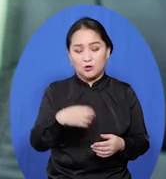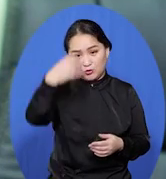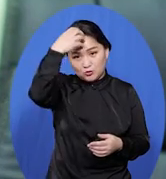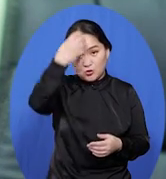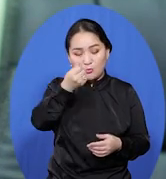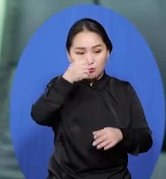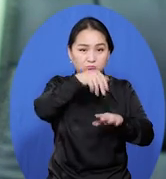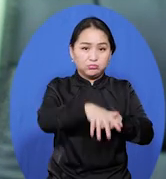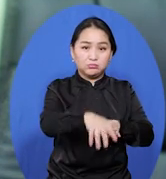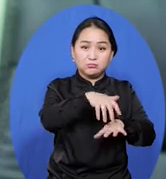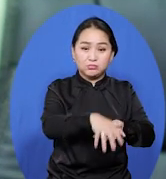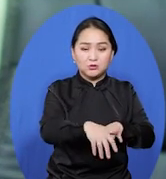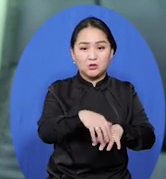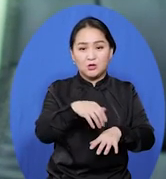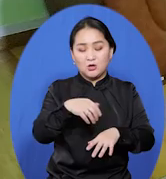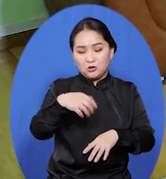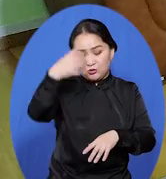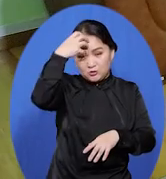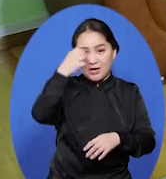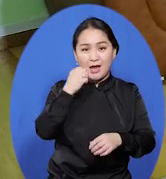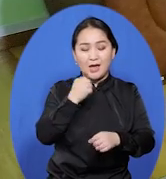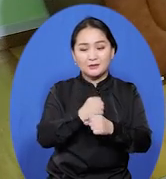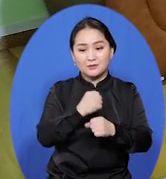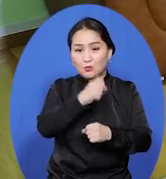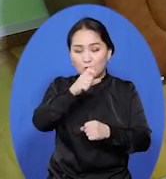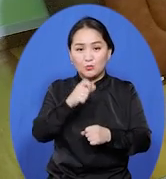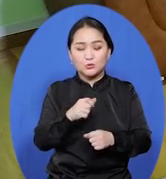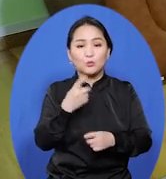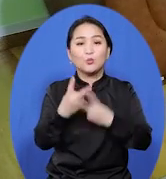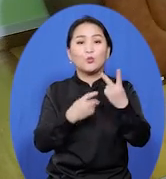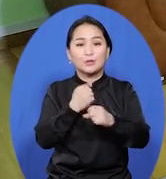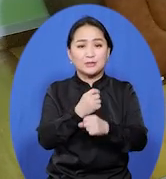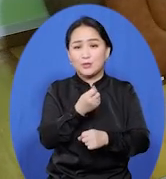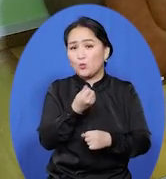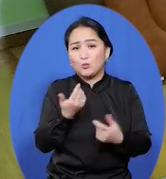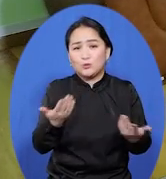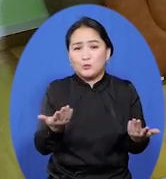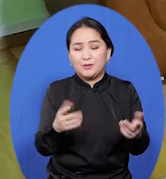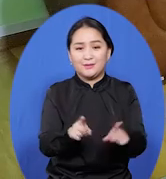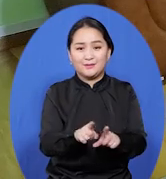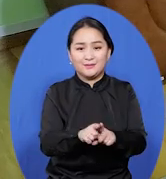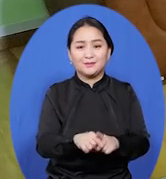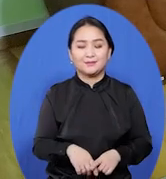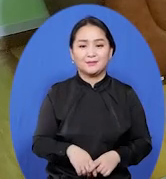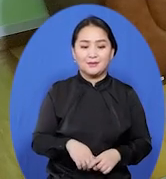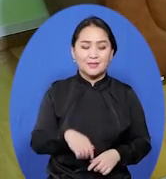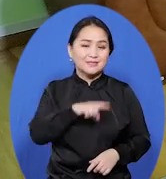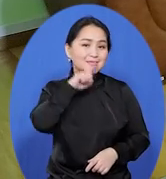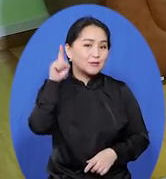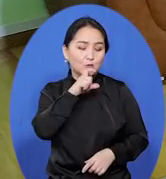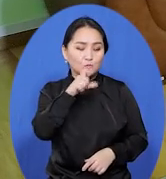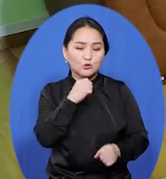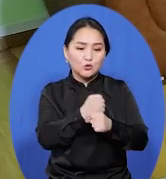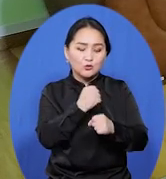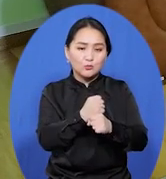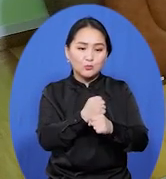мөнгө урсах, төрийн албан хаагчийн үйл ажиллагаа үнгүүдэх ийм одоо асуудал үүсэт байна. Тэгэхээр энэ залуучуудын хөдөлмөрт хандах